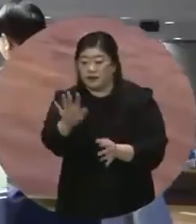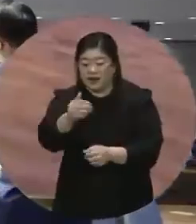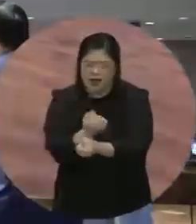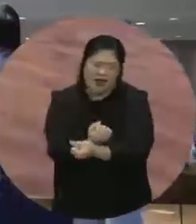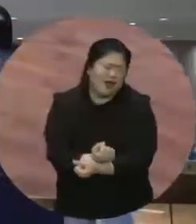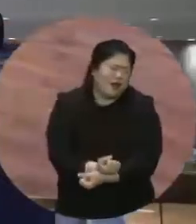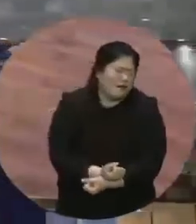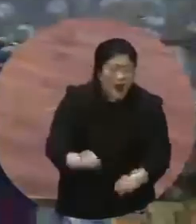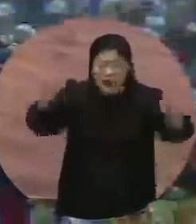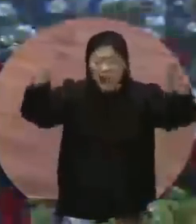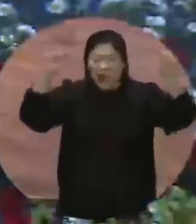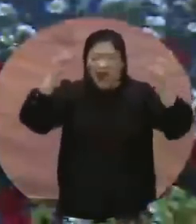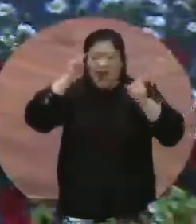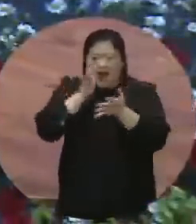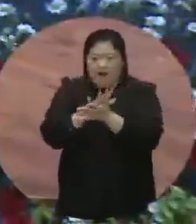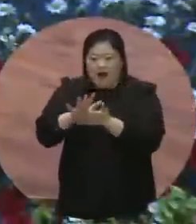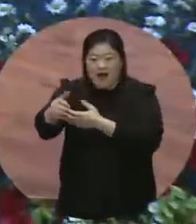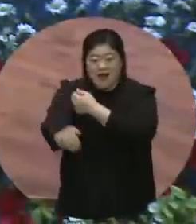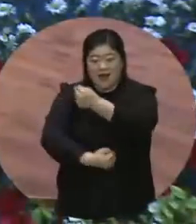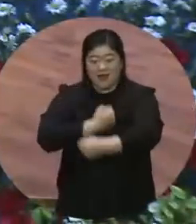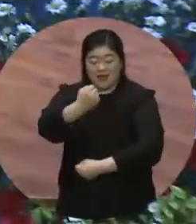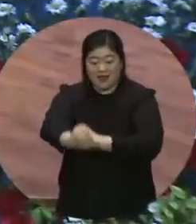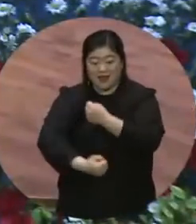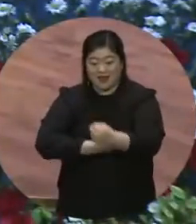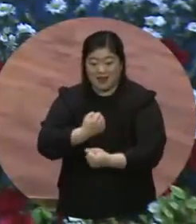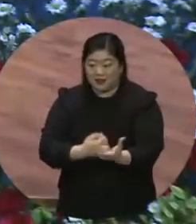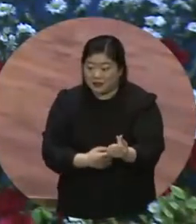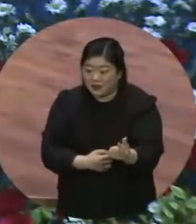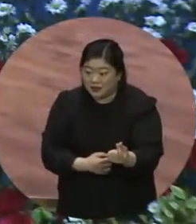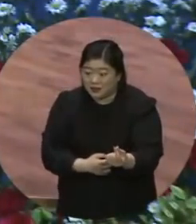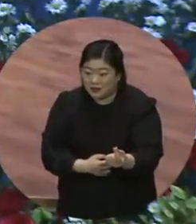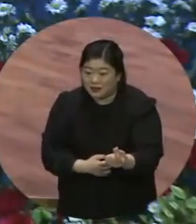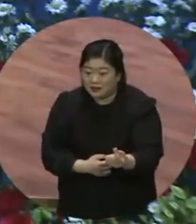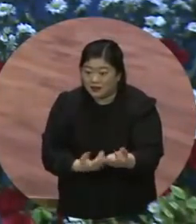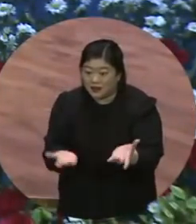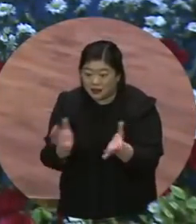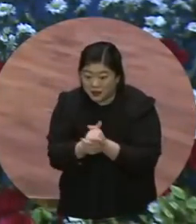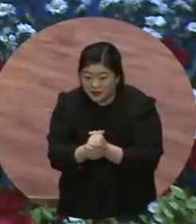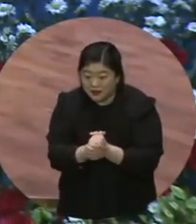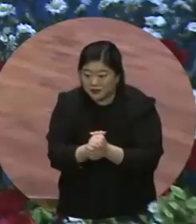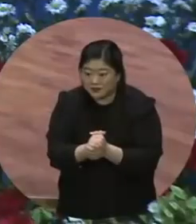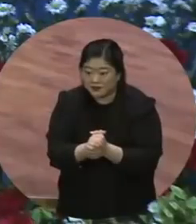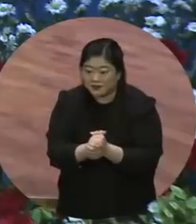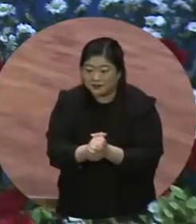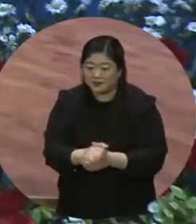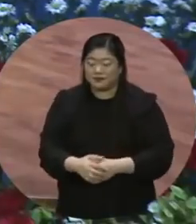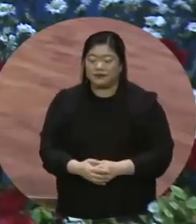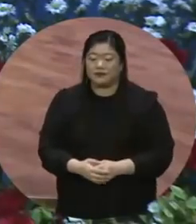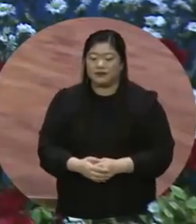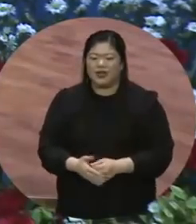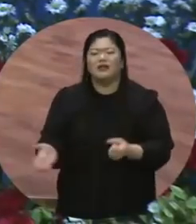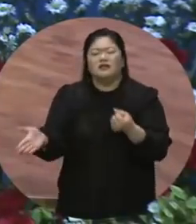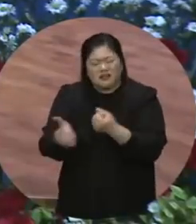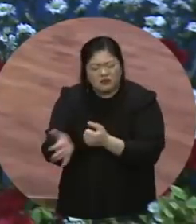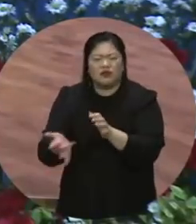해방. 자유 해방. 아멘. 그래서 예수 믿으라는